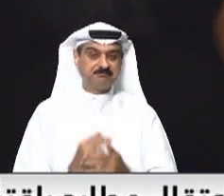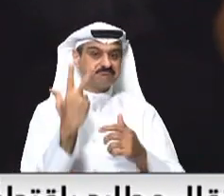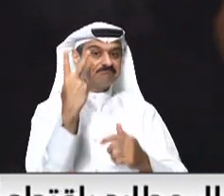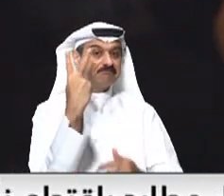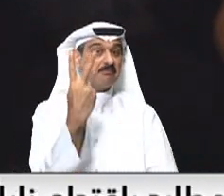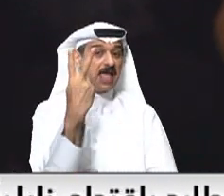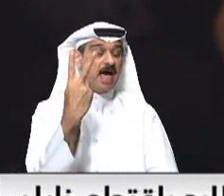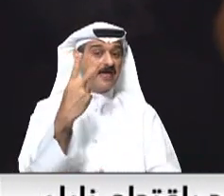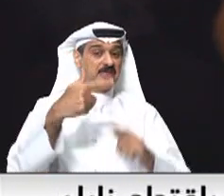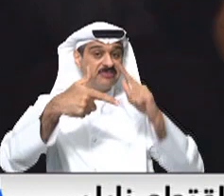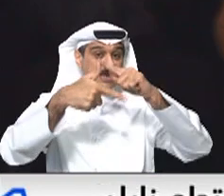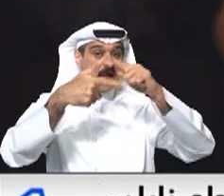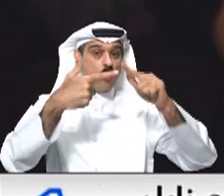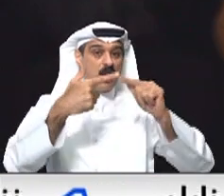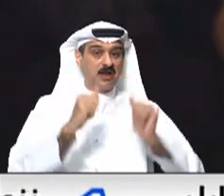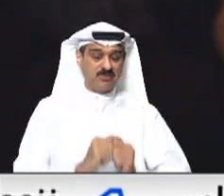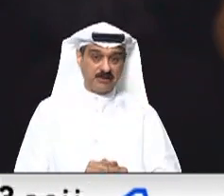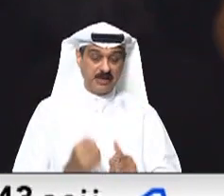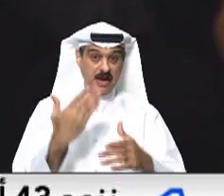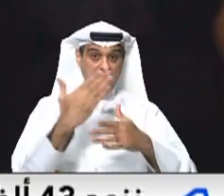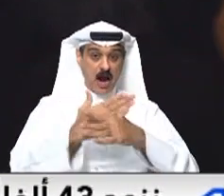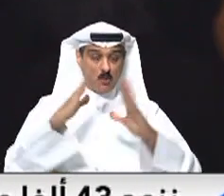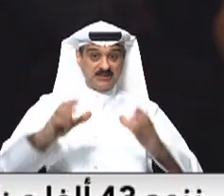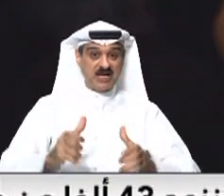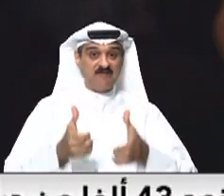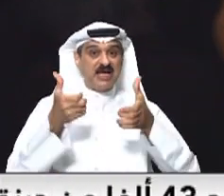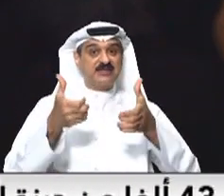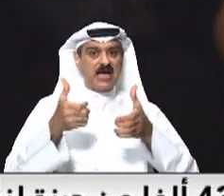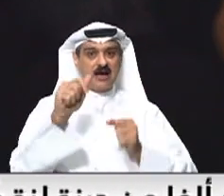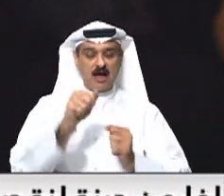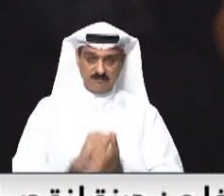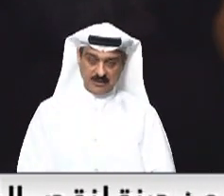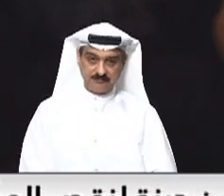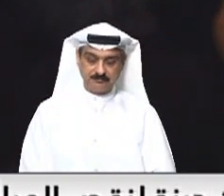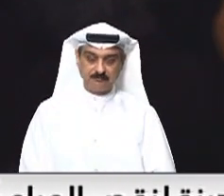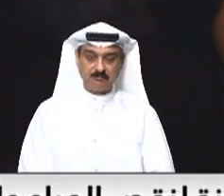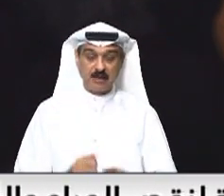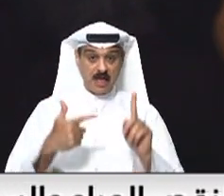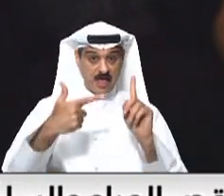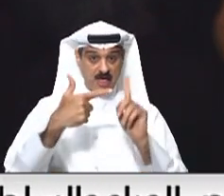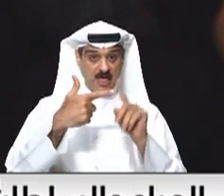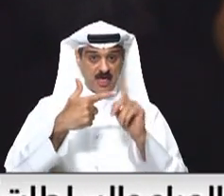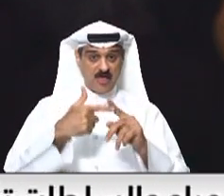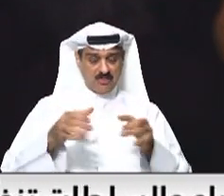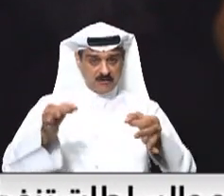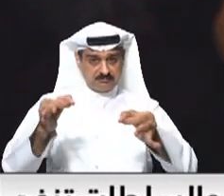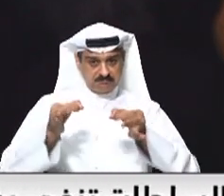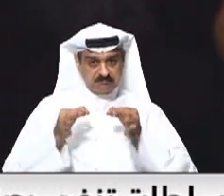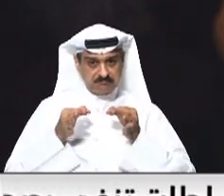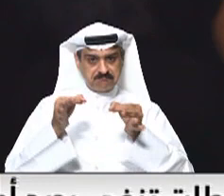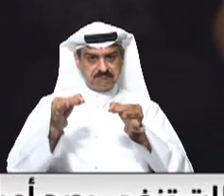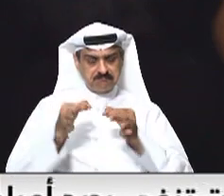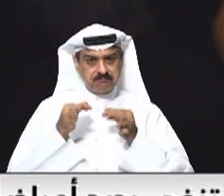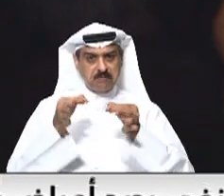الأول لإنتاج طاقة، الجانب الآخر لتوفي بالتزامات دولة